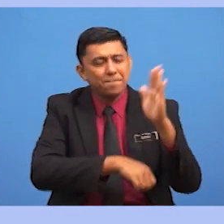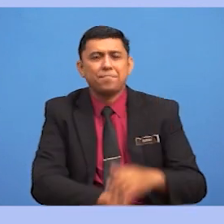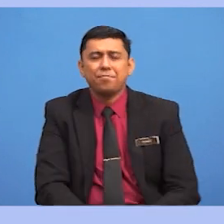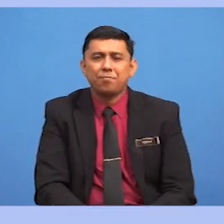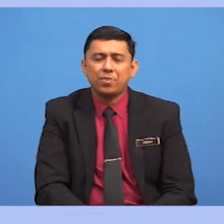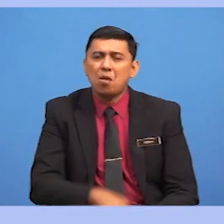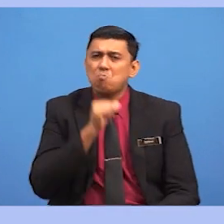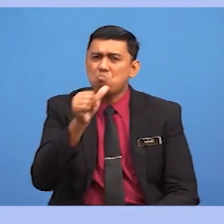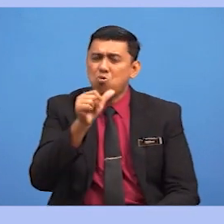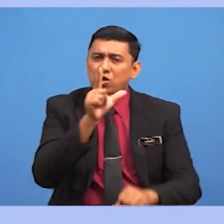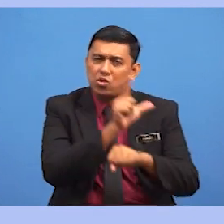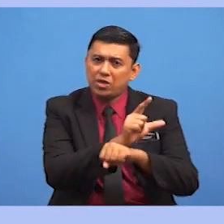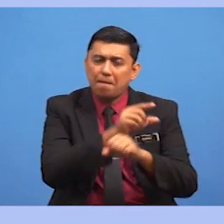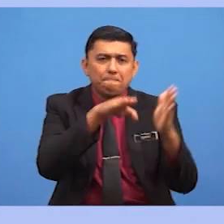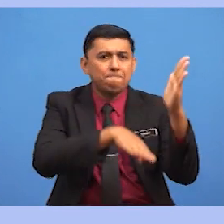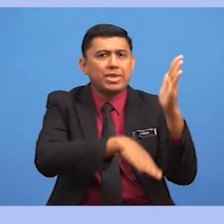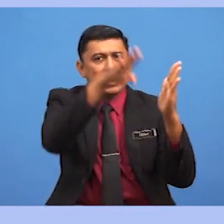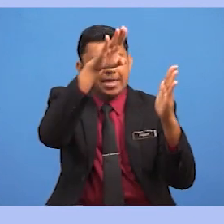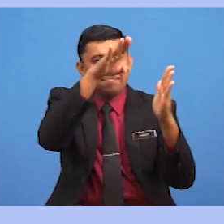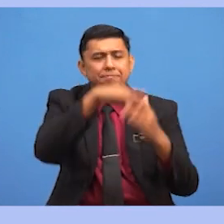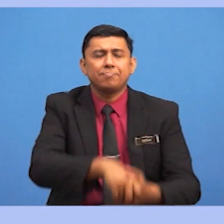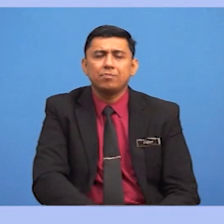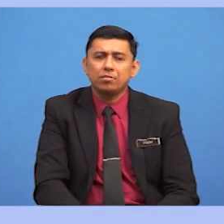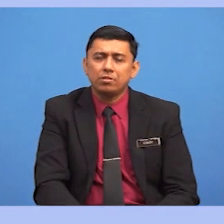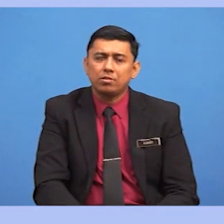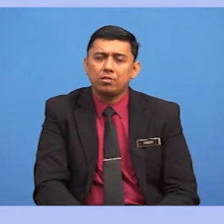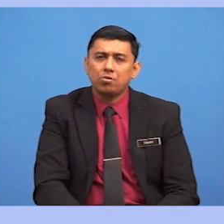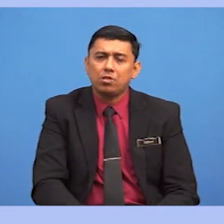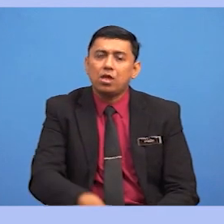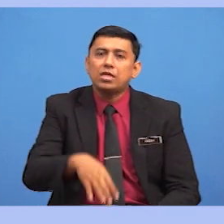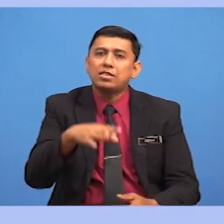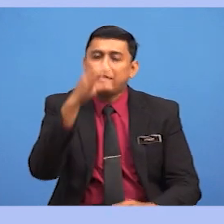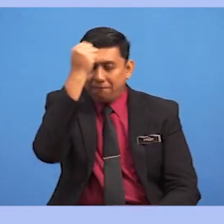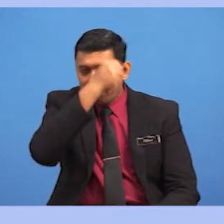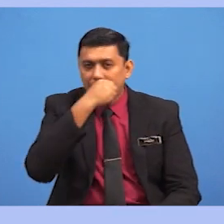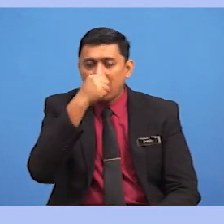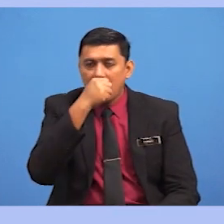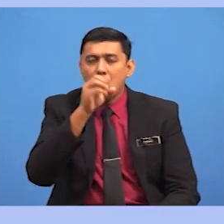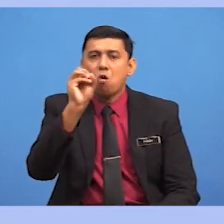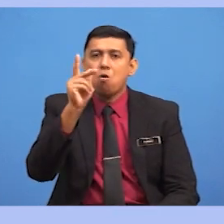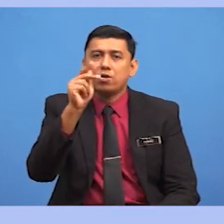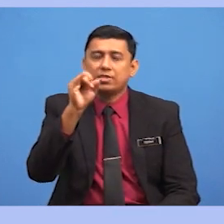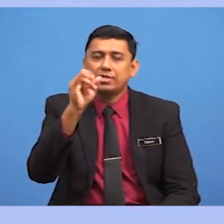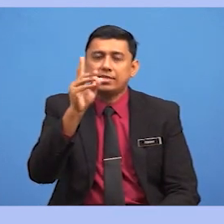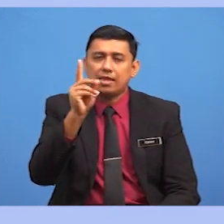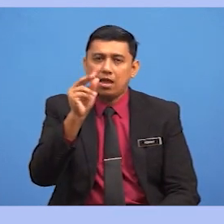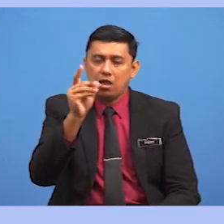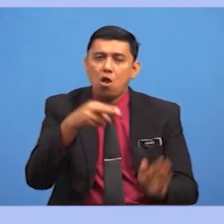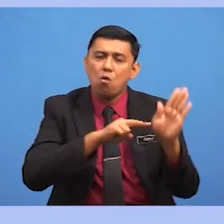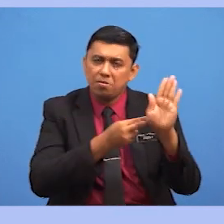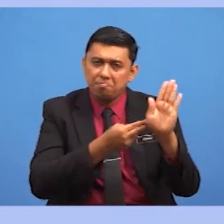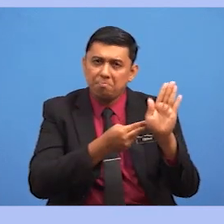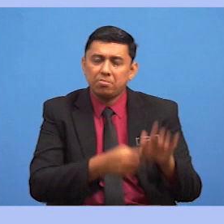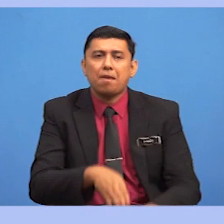sifat bukan logam semakin meningkat. Sifat oksida unsur pula berubah daripada oksida base